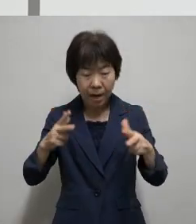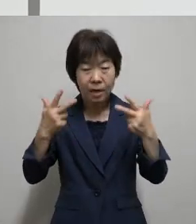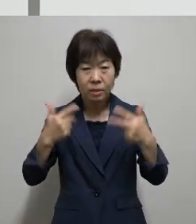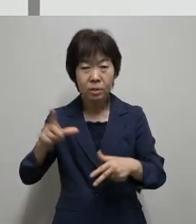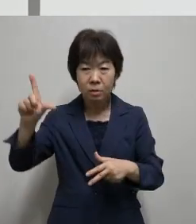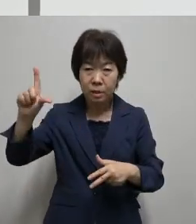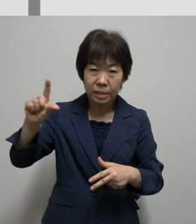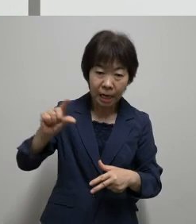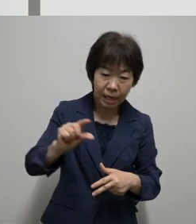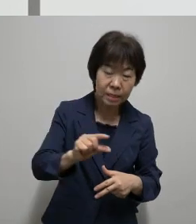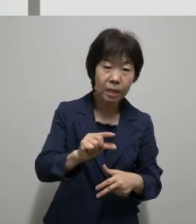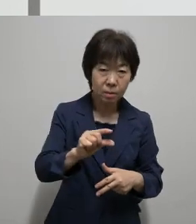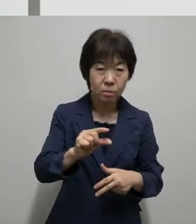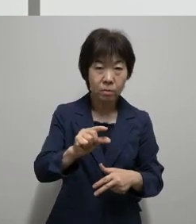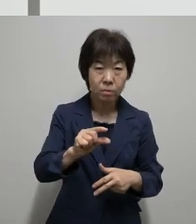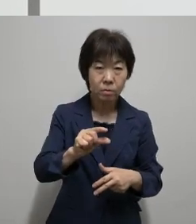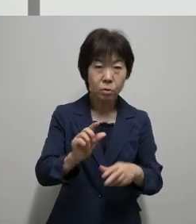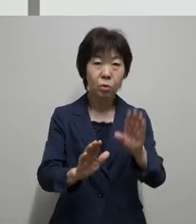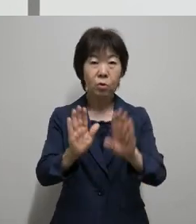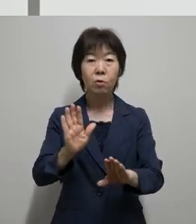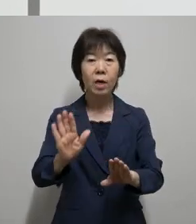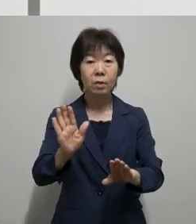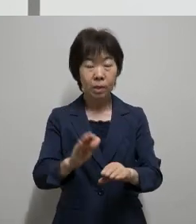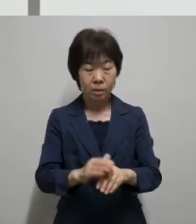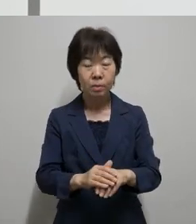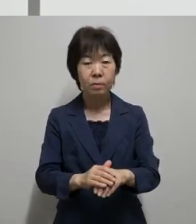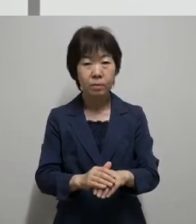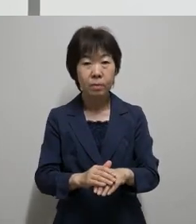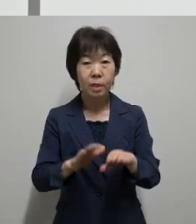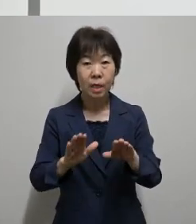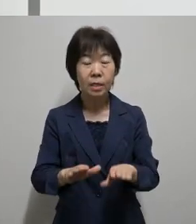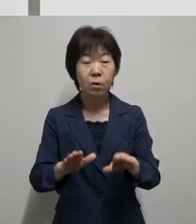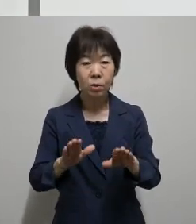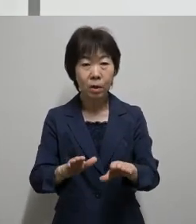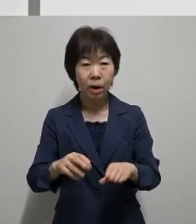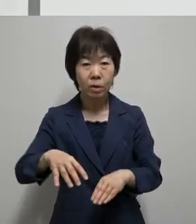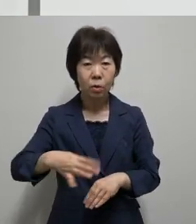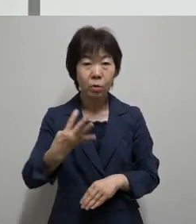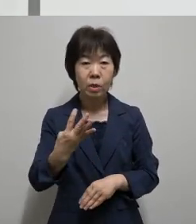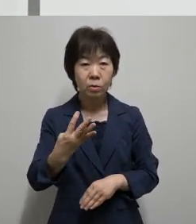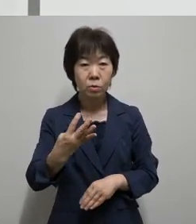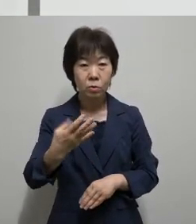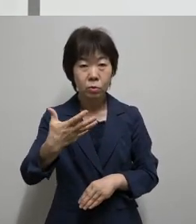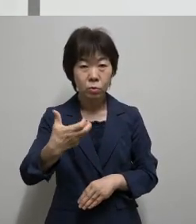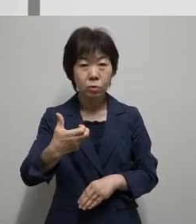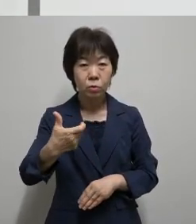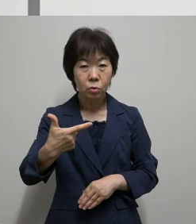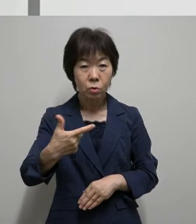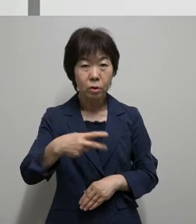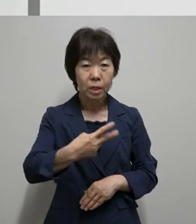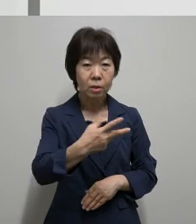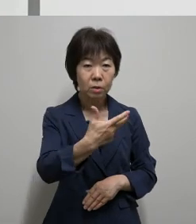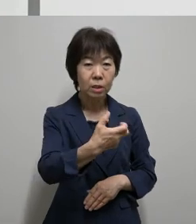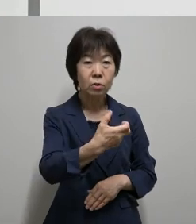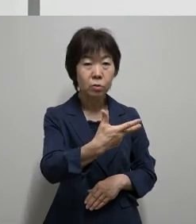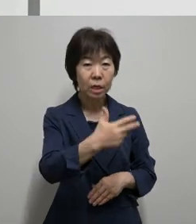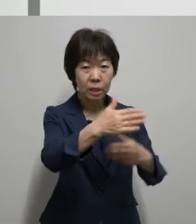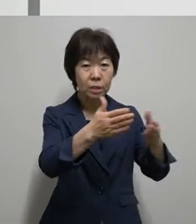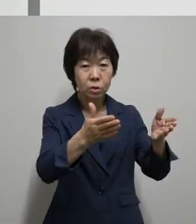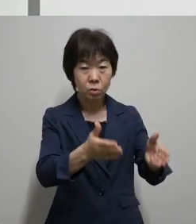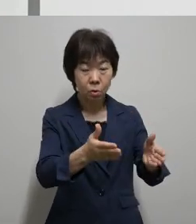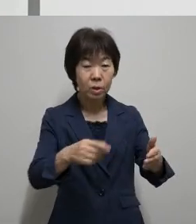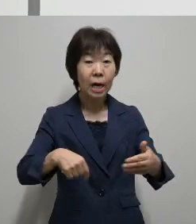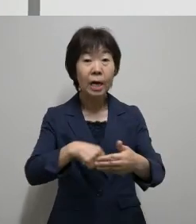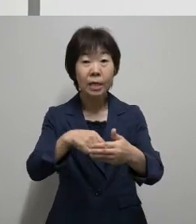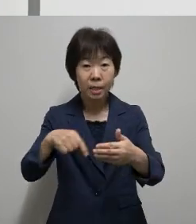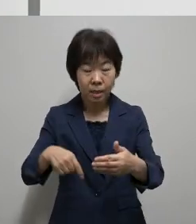週ごとに下がってきているという実情であります現時点においては496床、277室の